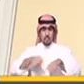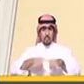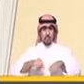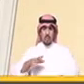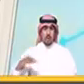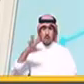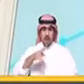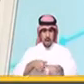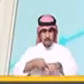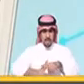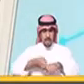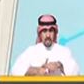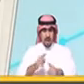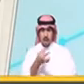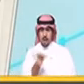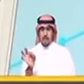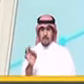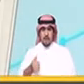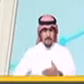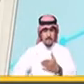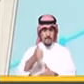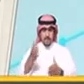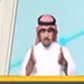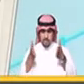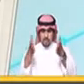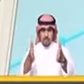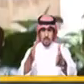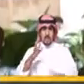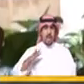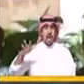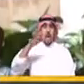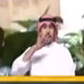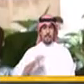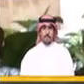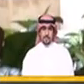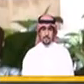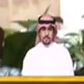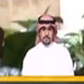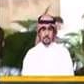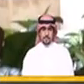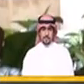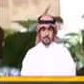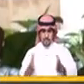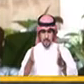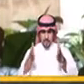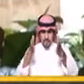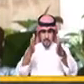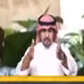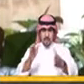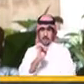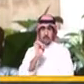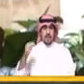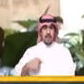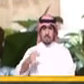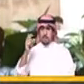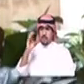الأعطال، فحصدت الجائزة على مستوى الكويت والعالم. سلمنا الجائزة مستر جاك دانجرمون، هو